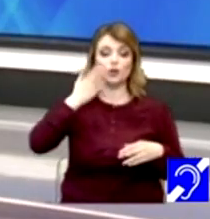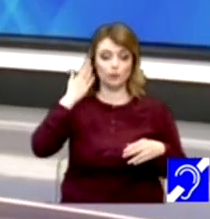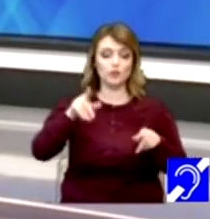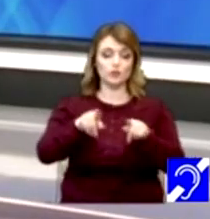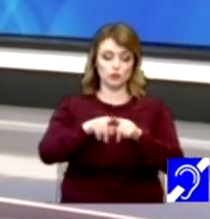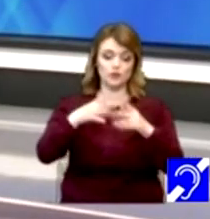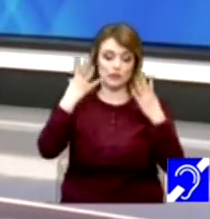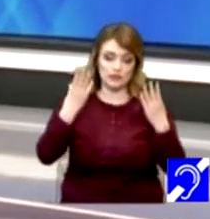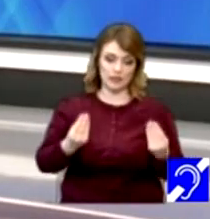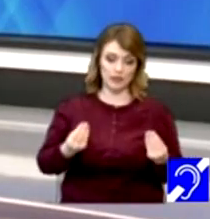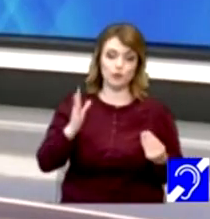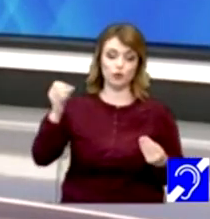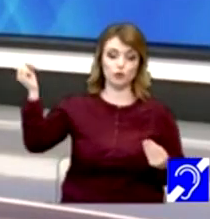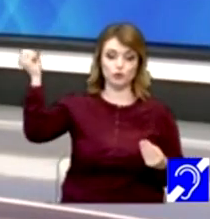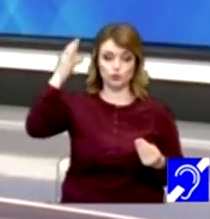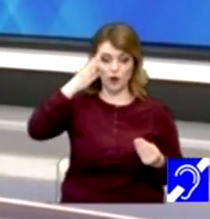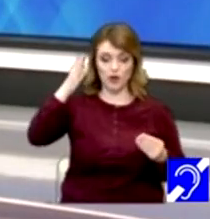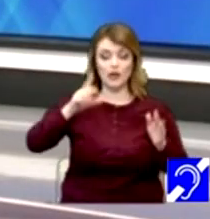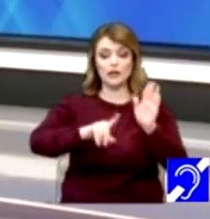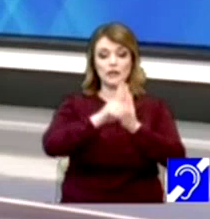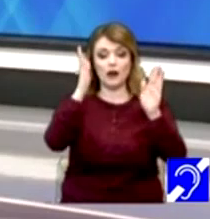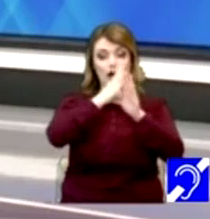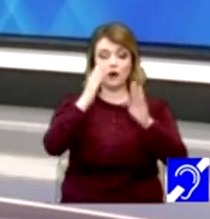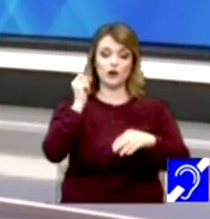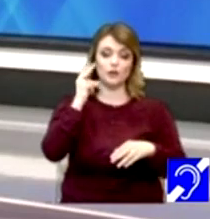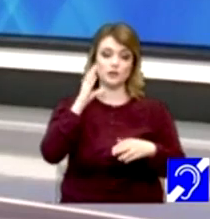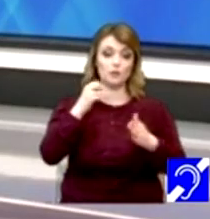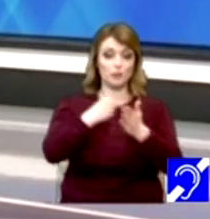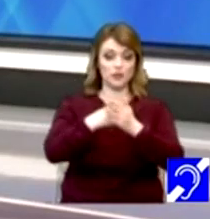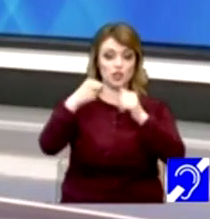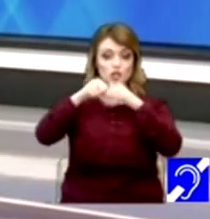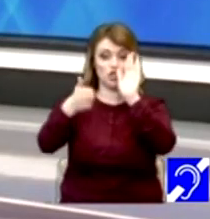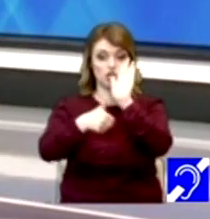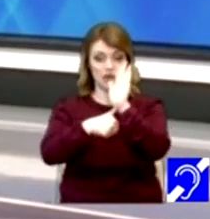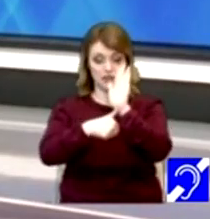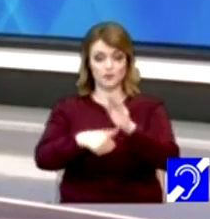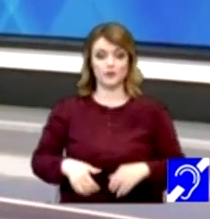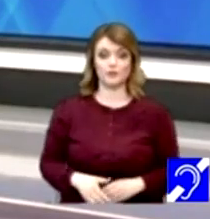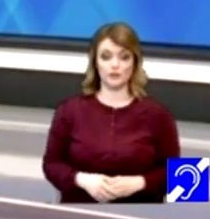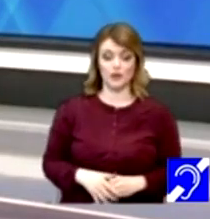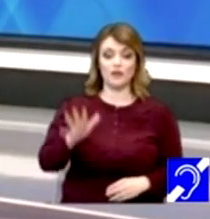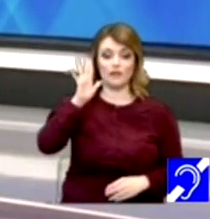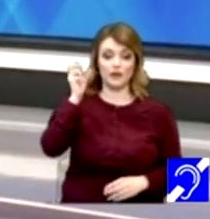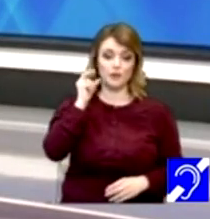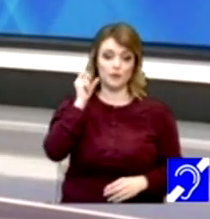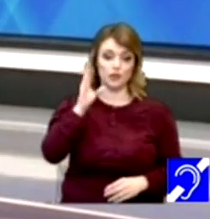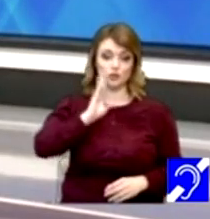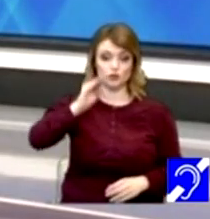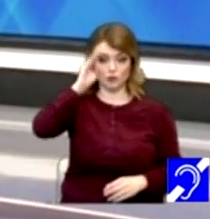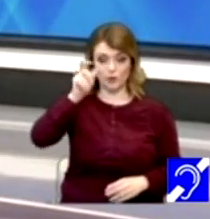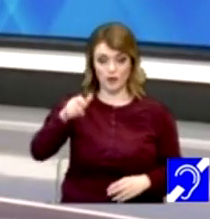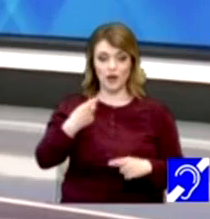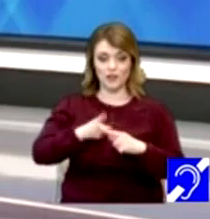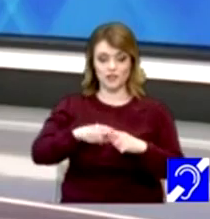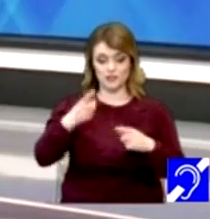una preponderent însorită. Temperaturile la amiază vor ajunge chiar până la 16 grade Celsius în orele amiezii. Doamnelor, domnilor,